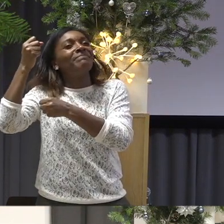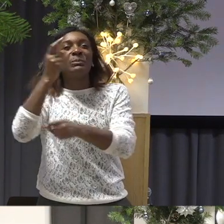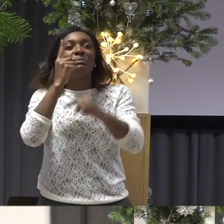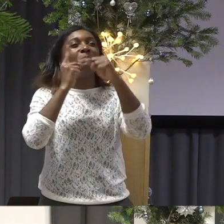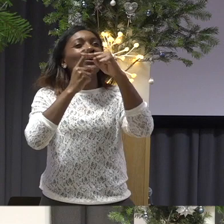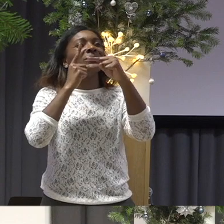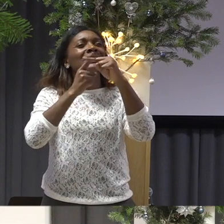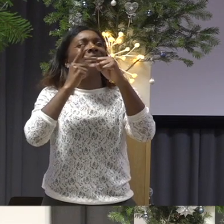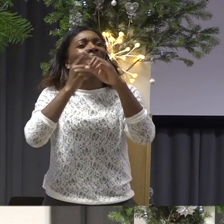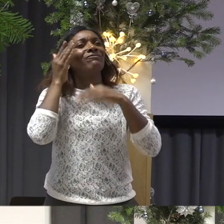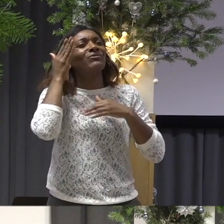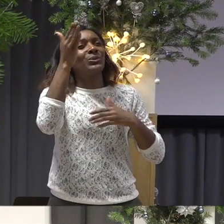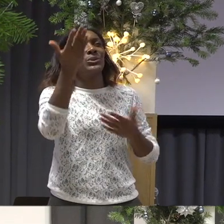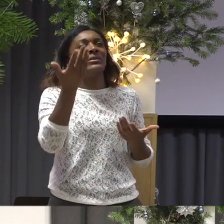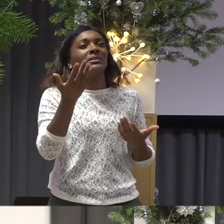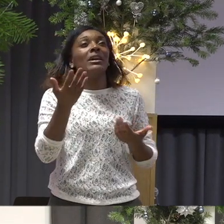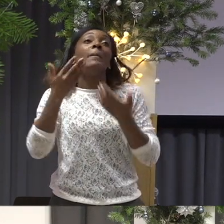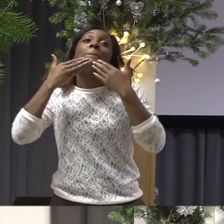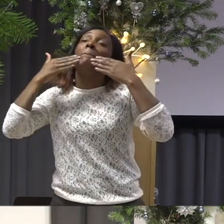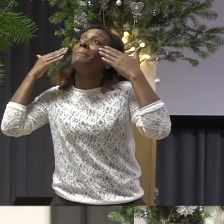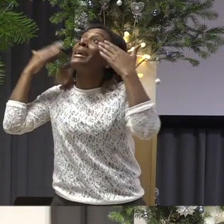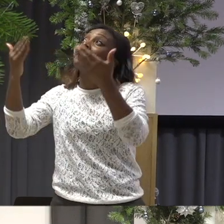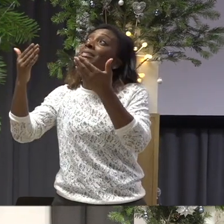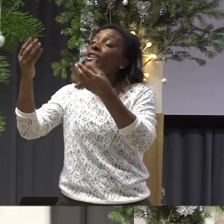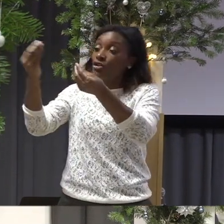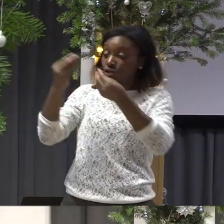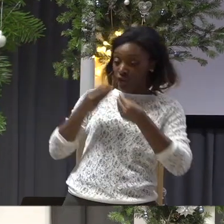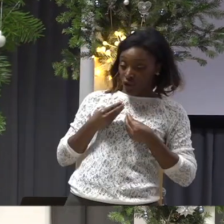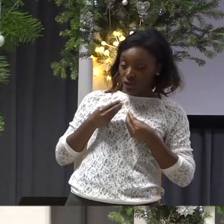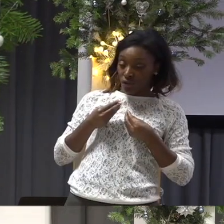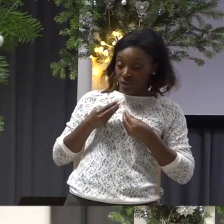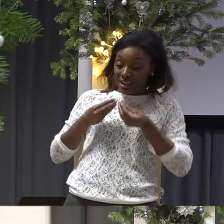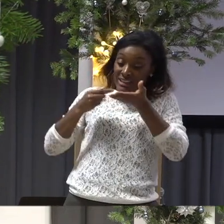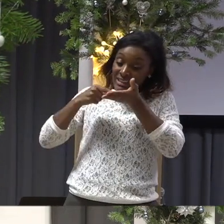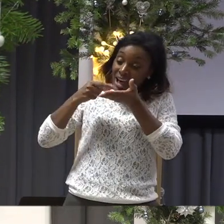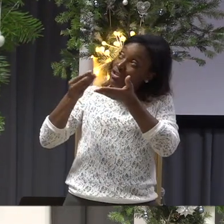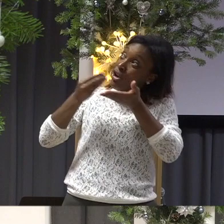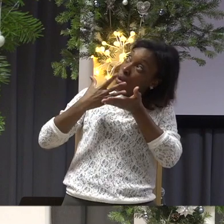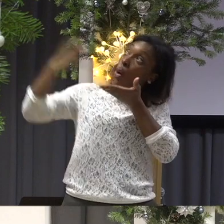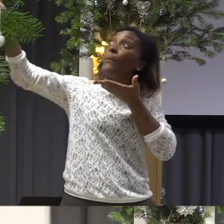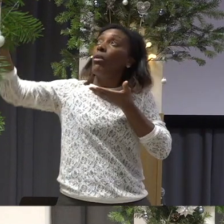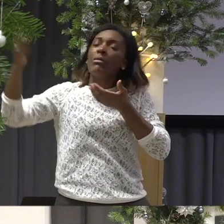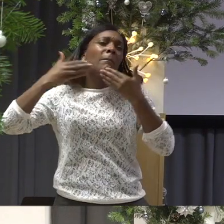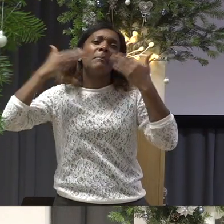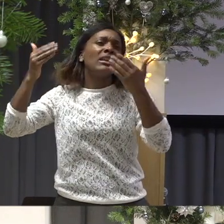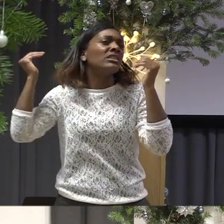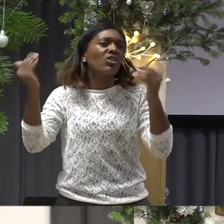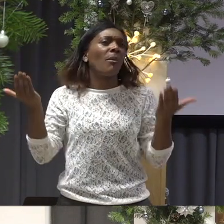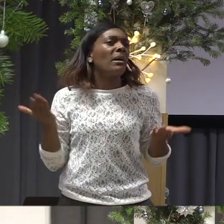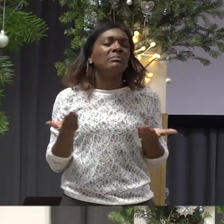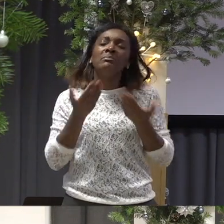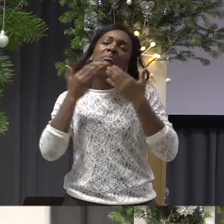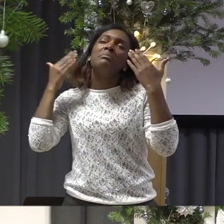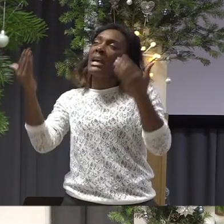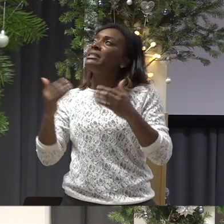tout ce que tu nous donnes et tout ce que tu ne nous as pas donné. Mais nous ne voulons pas non plus oublier ce que nos yeux n'ont pas vu, que tu as pourtant